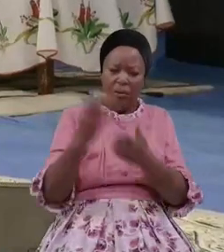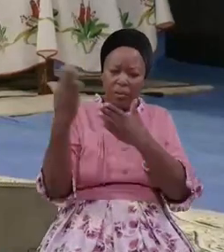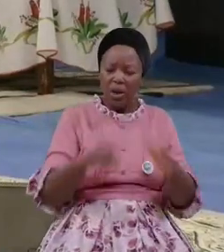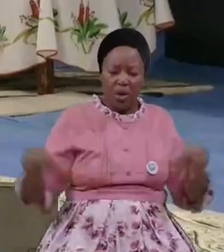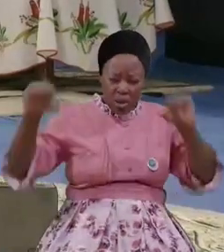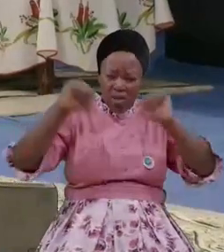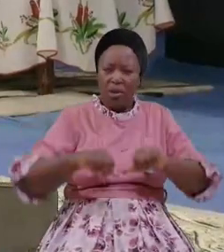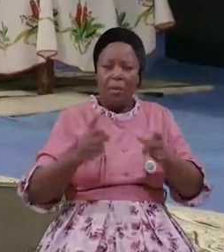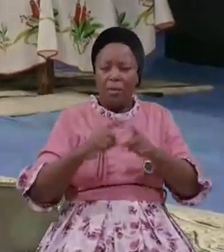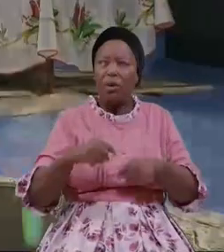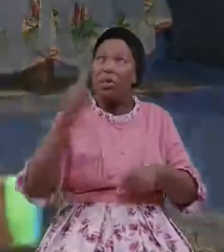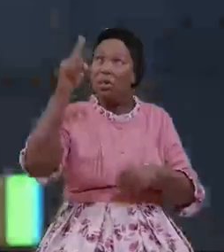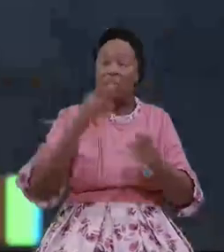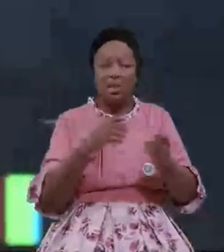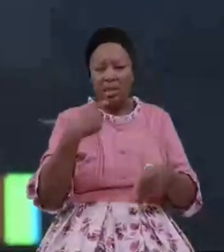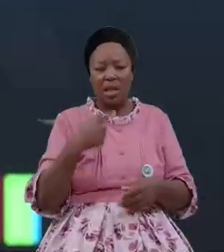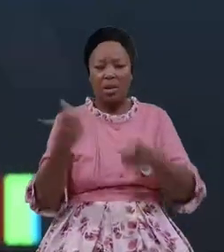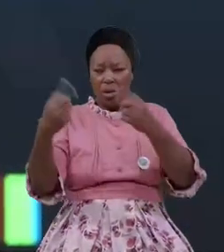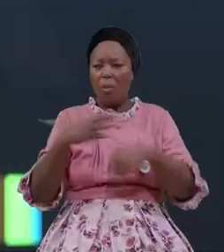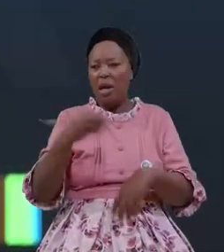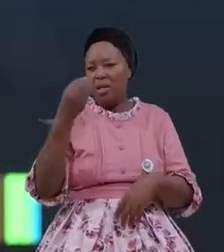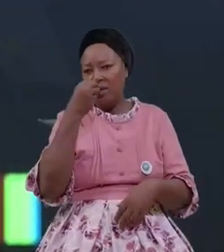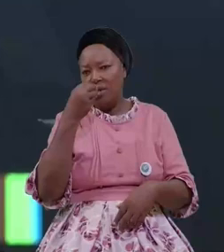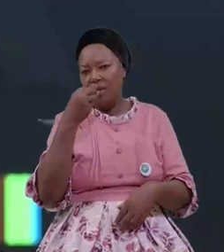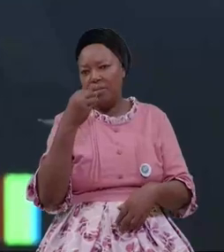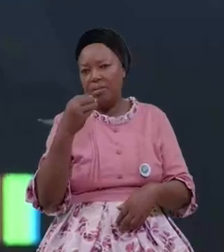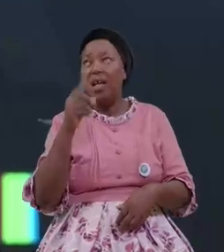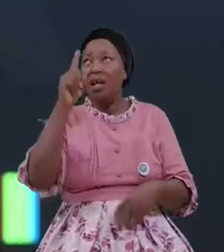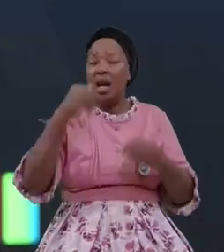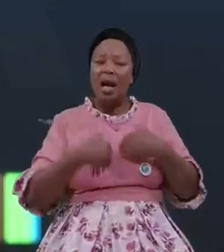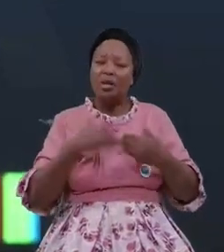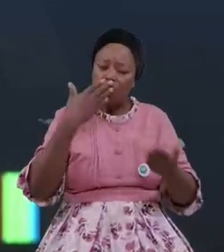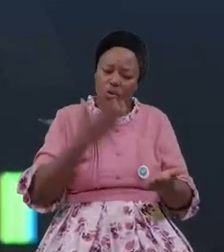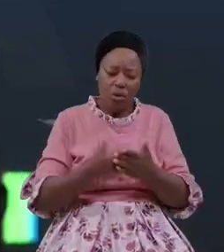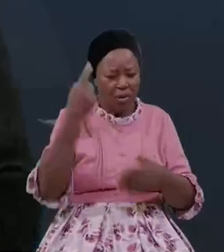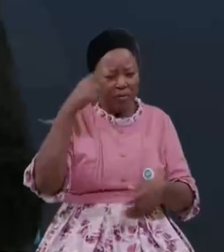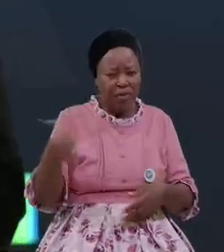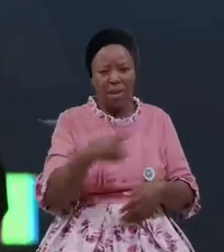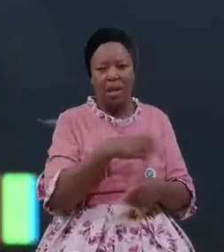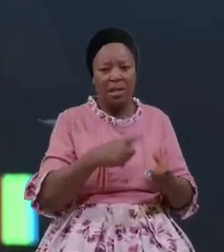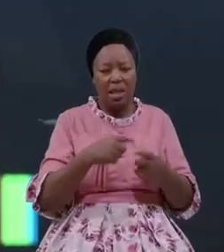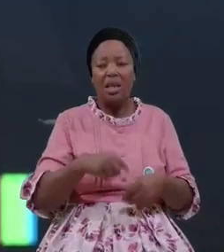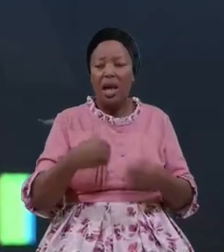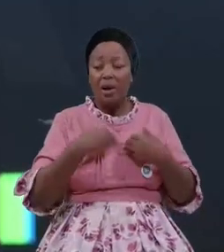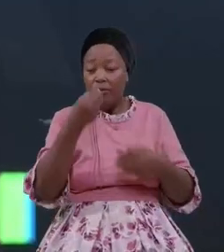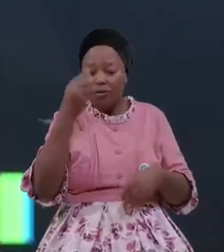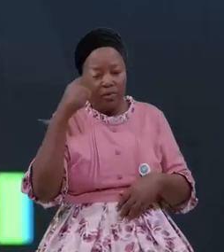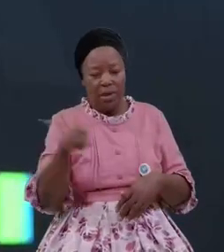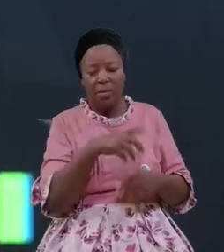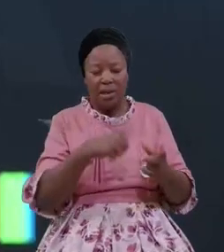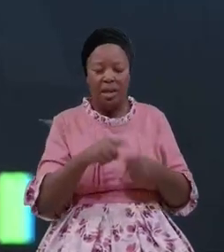condamnation il a dit venez manger et que c'est bon pour eux mais il a dit